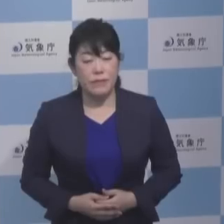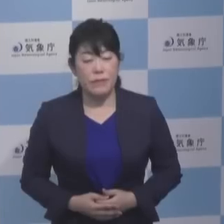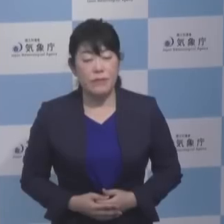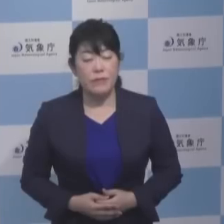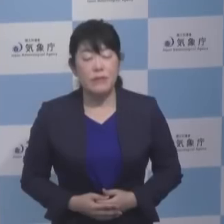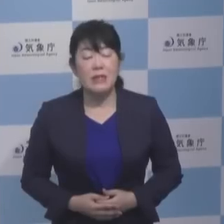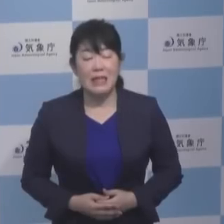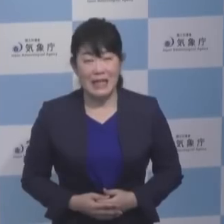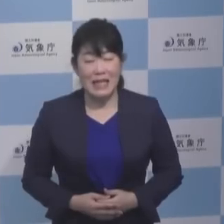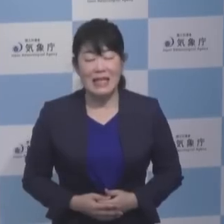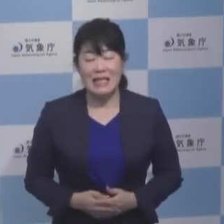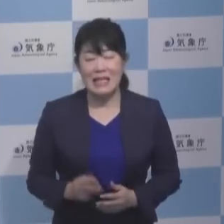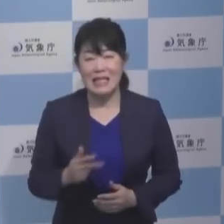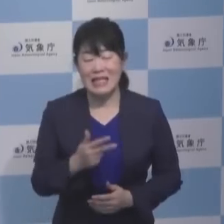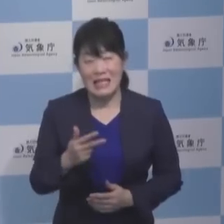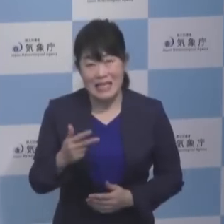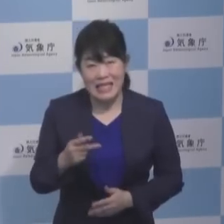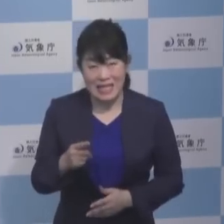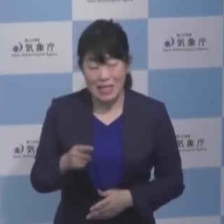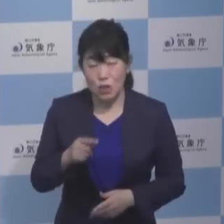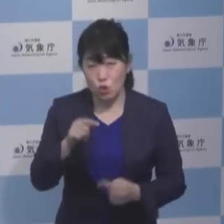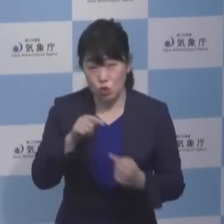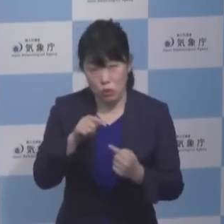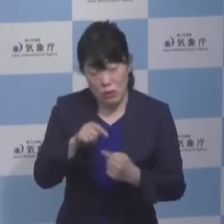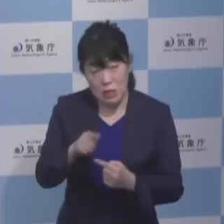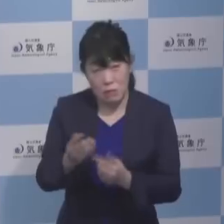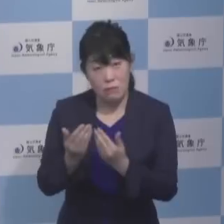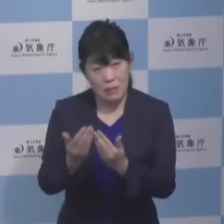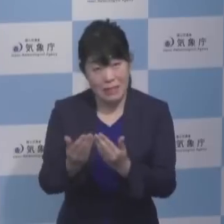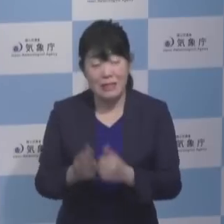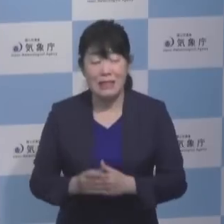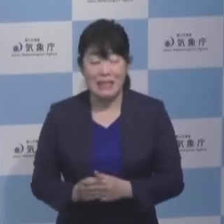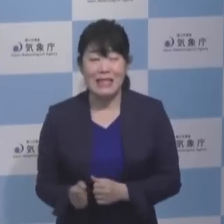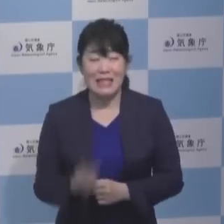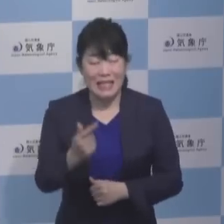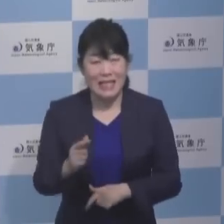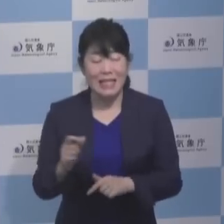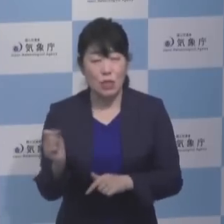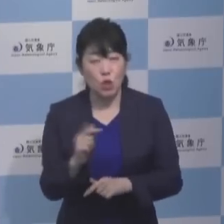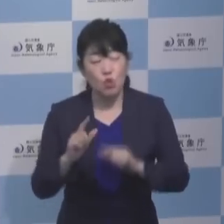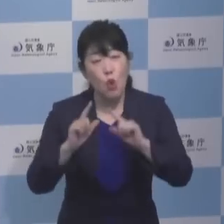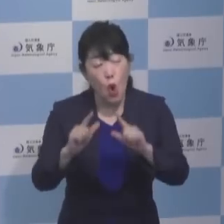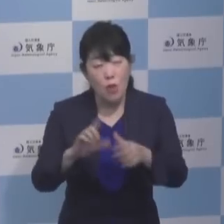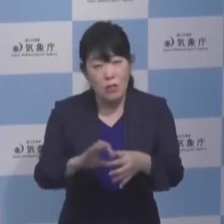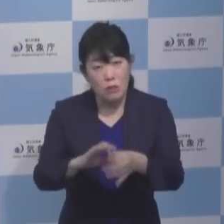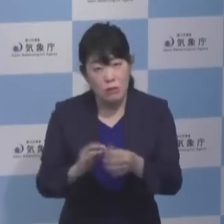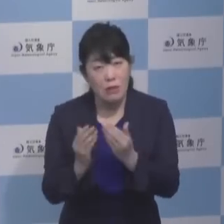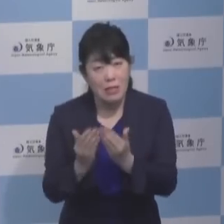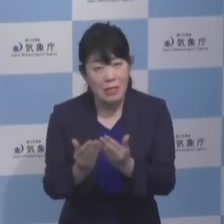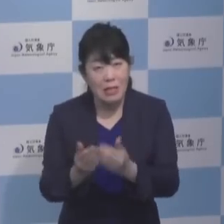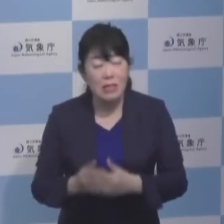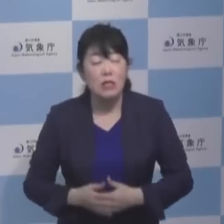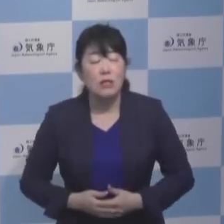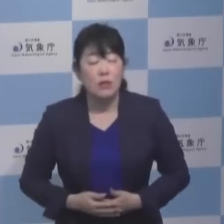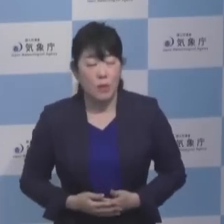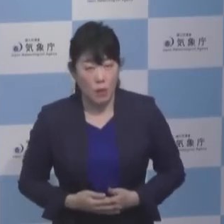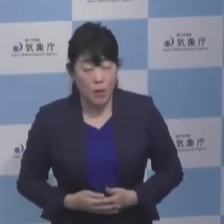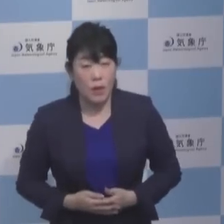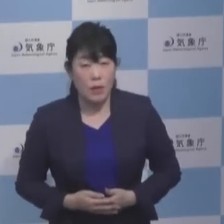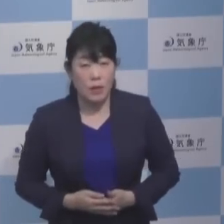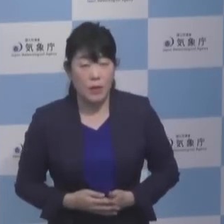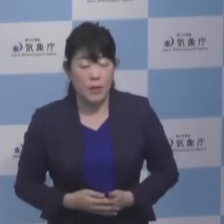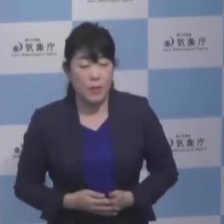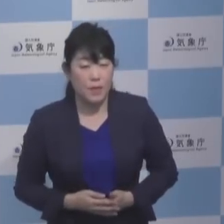通信松です。緊急地震速報のところで教えてください。はい、長周期地震動の階級が出ているんです